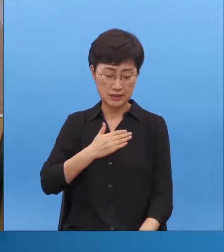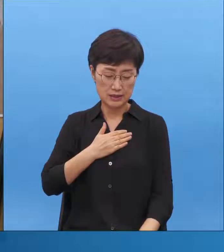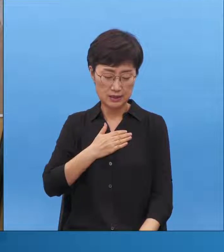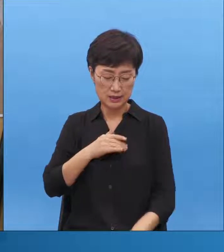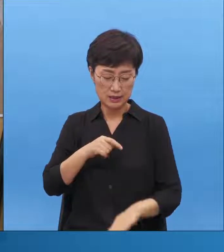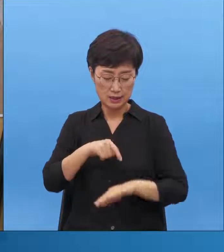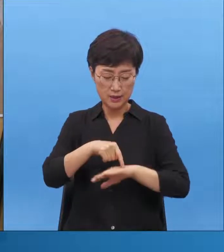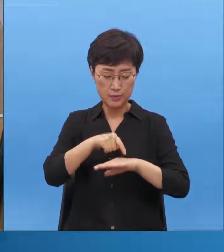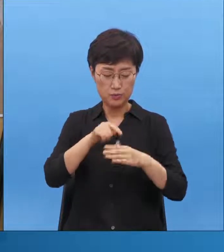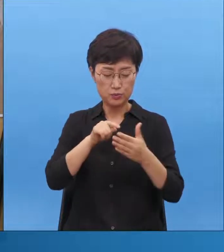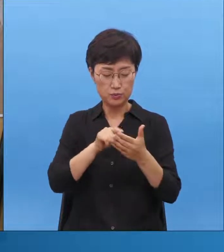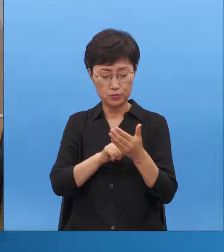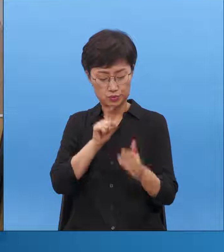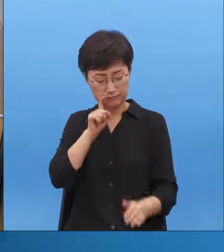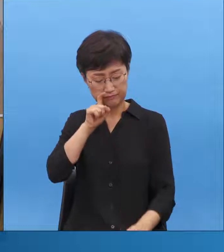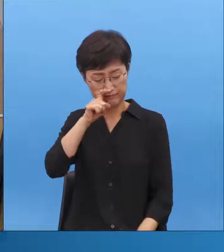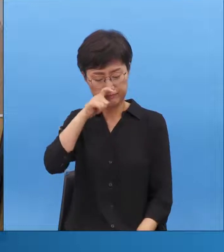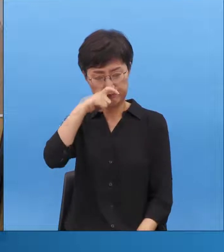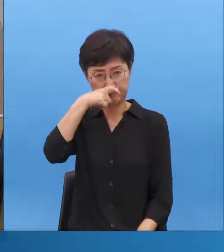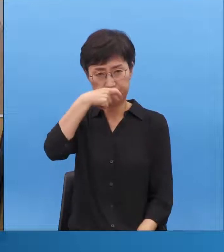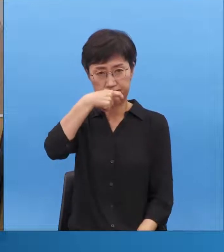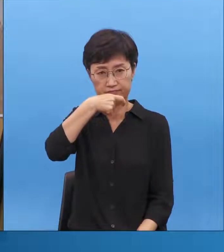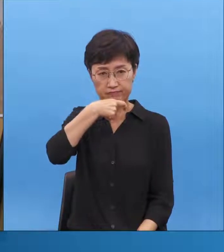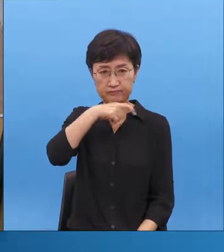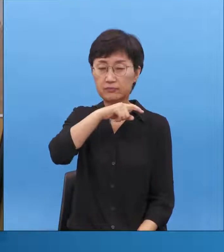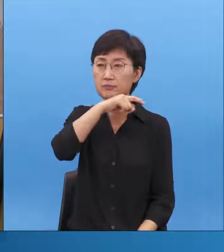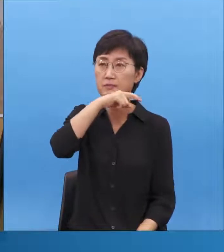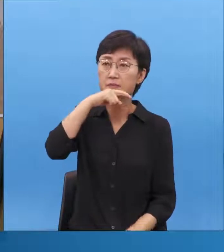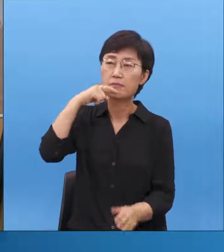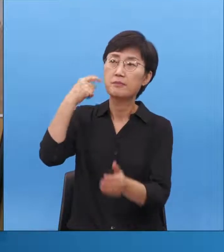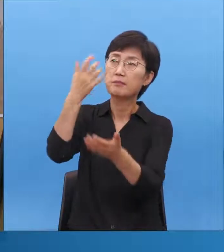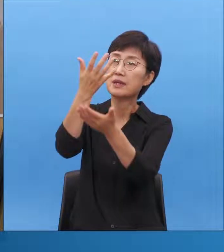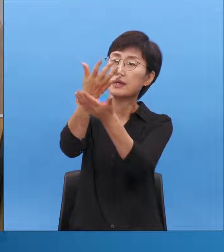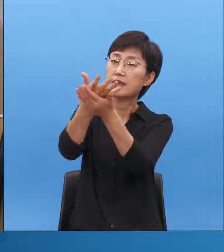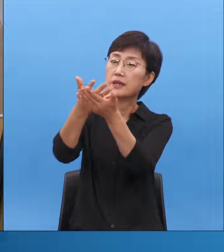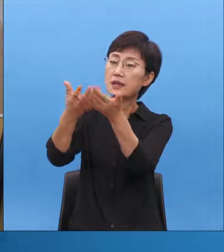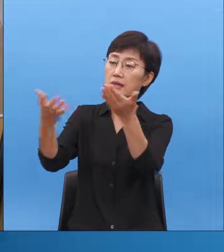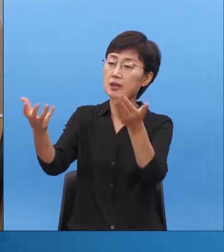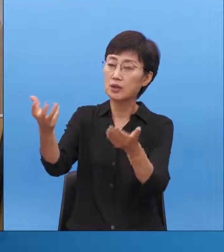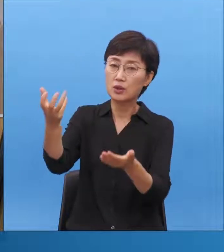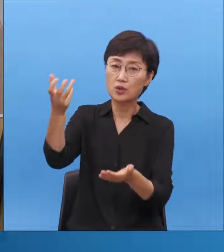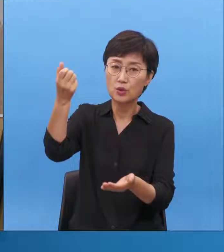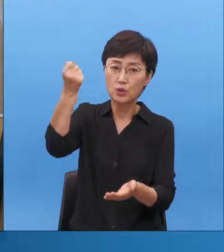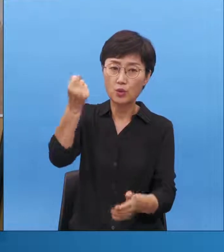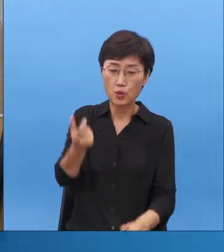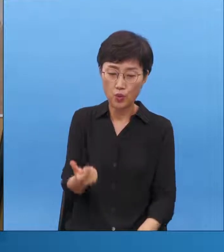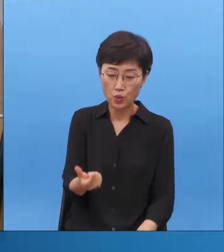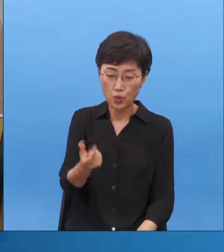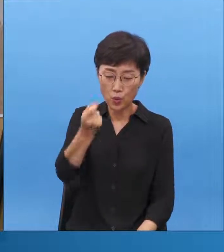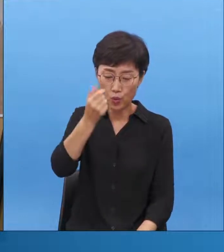그 결박하시고 이 처한 마음을 비로소